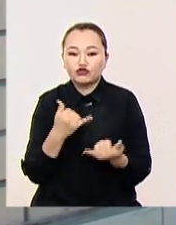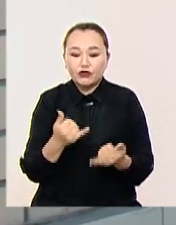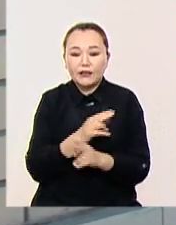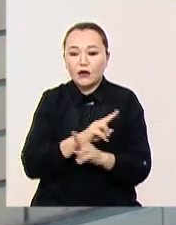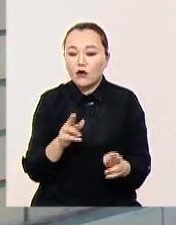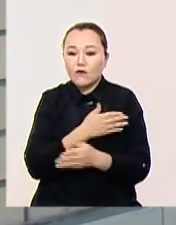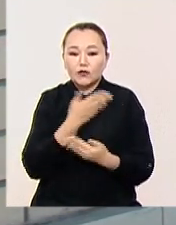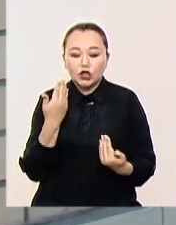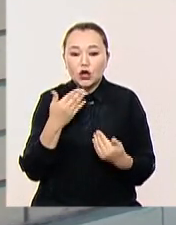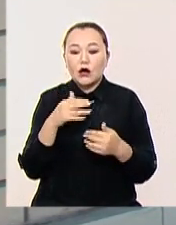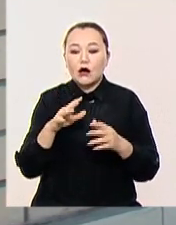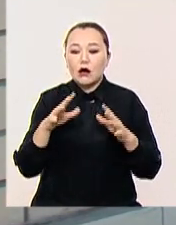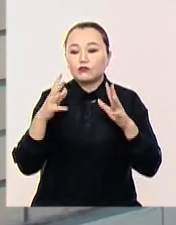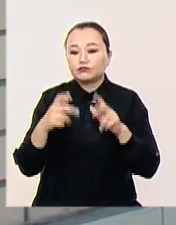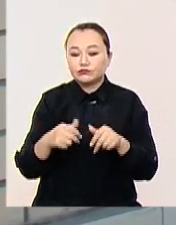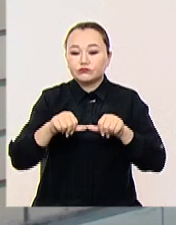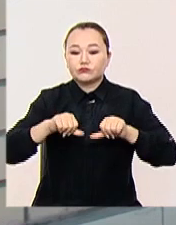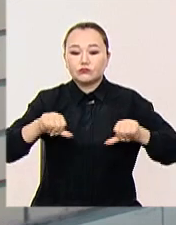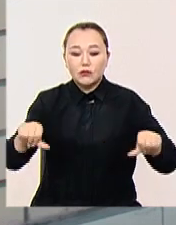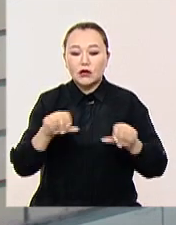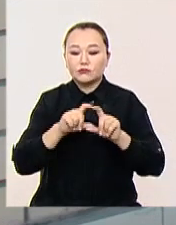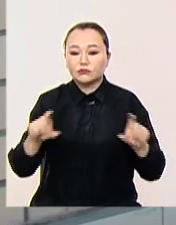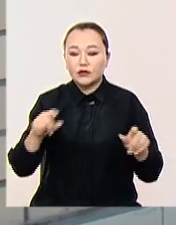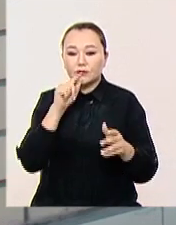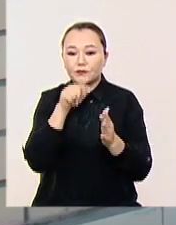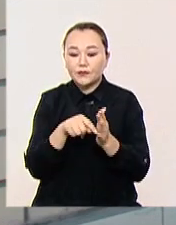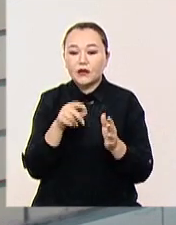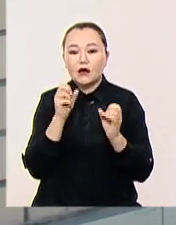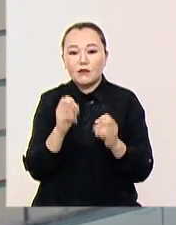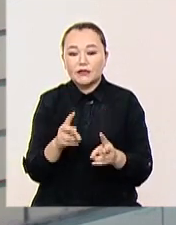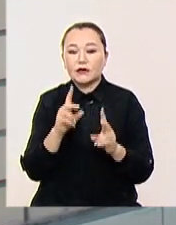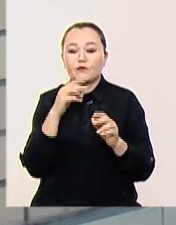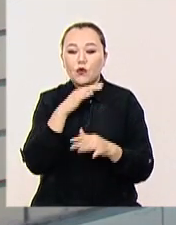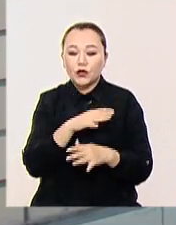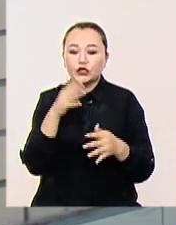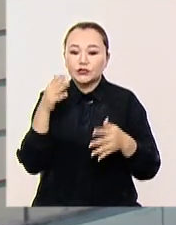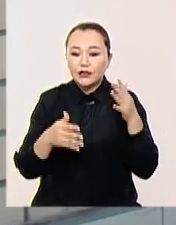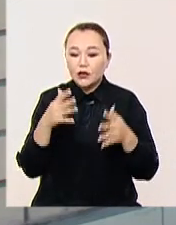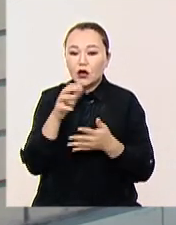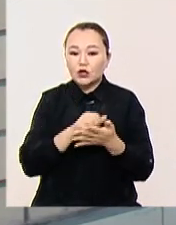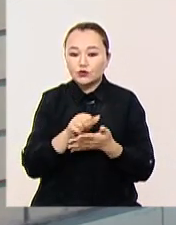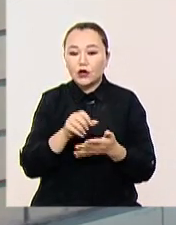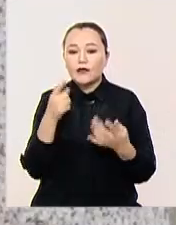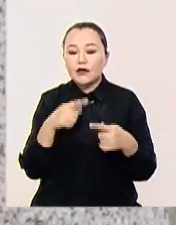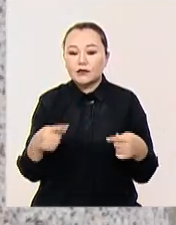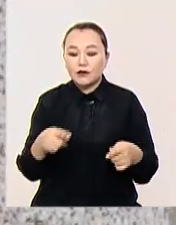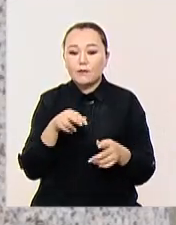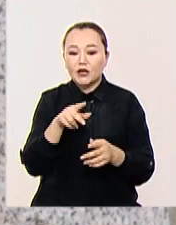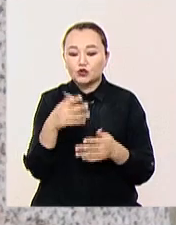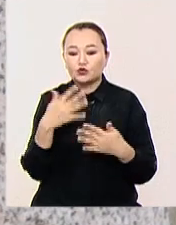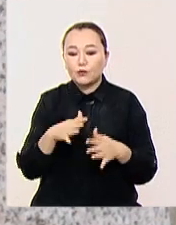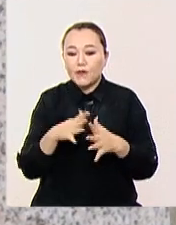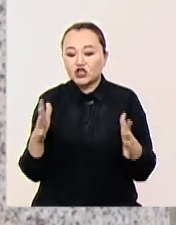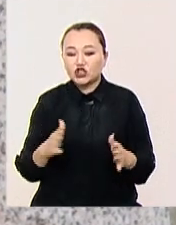никого нет. Руины огородили профлистом. Находиться там небезопасно, так как многие стены разрушены, а по некоторым пошли